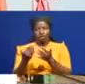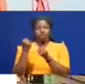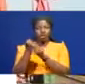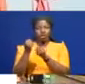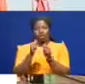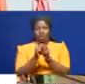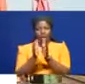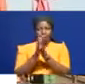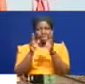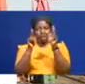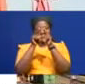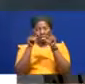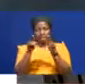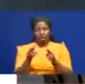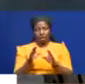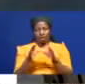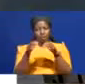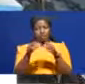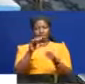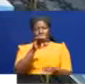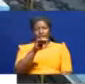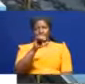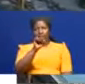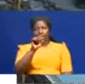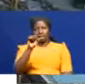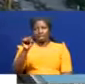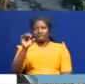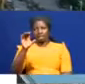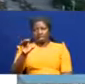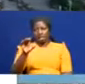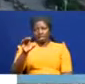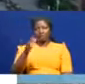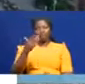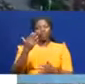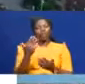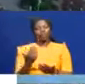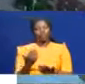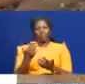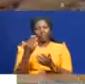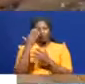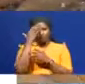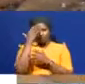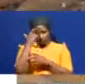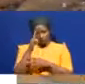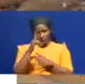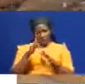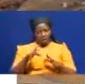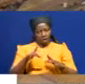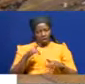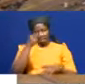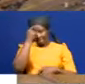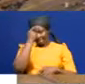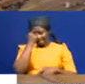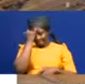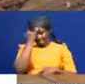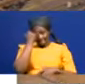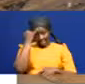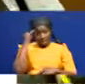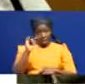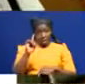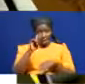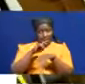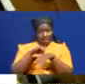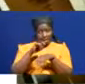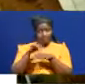ya kimataifa ya CSSC Guangzhou kwa ajili ya Italia. Wakati mmoja ilichukua